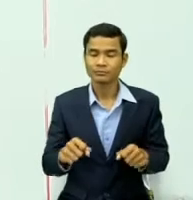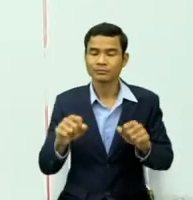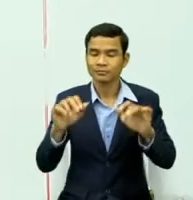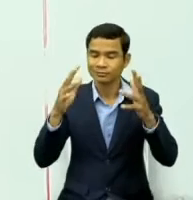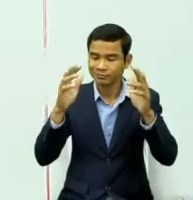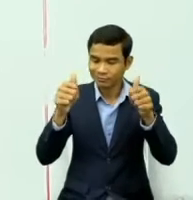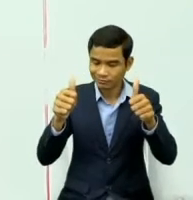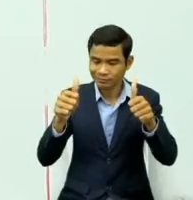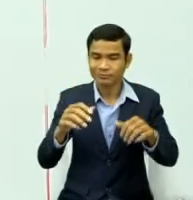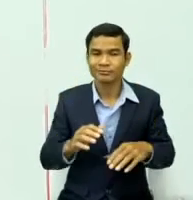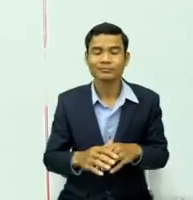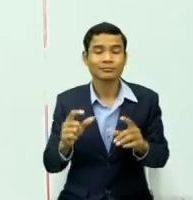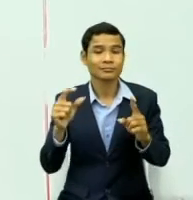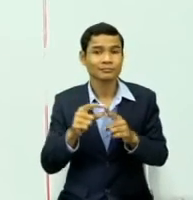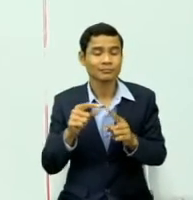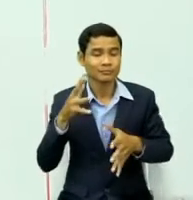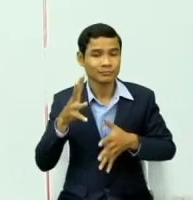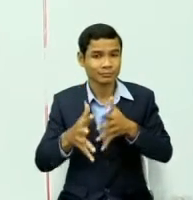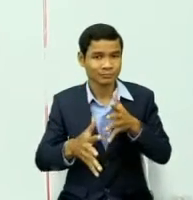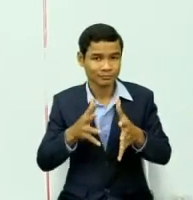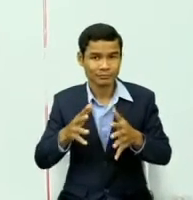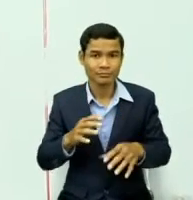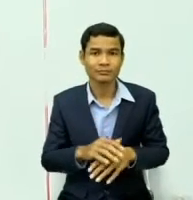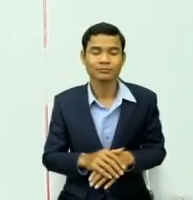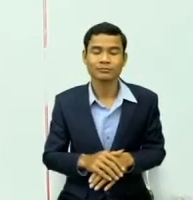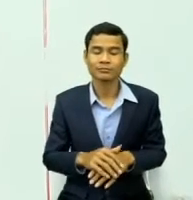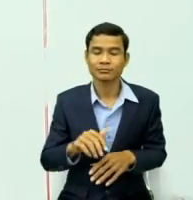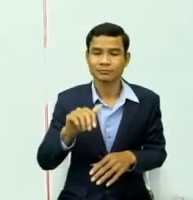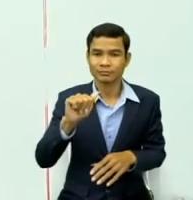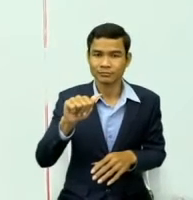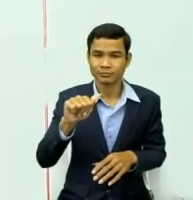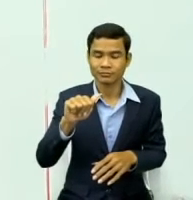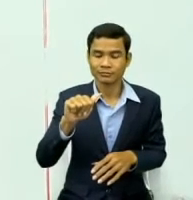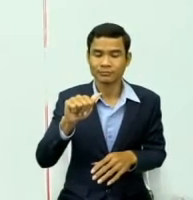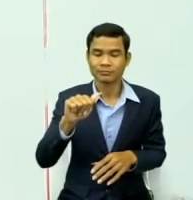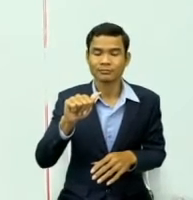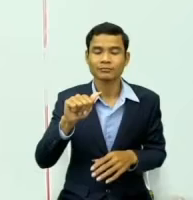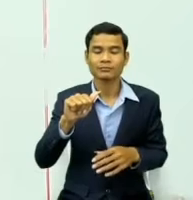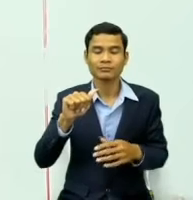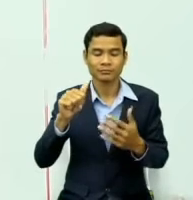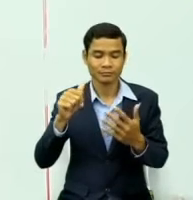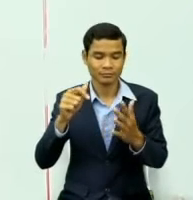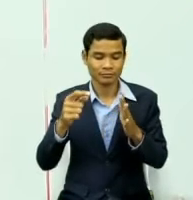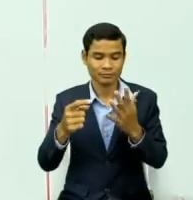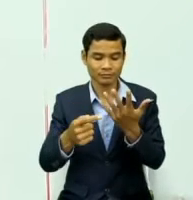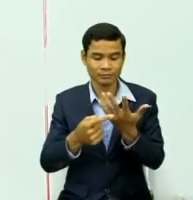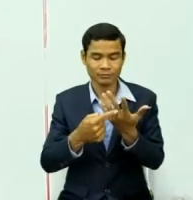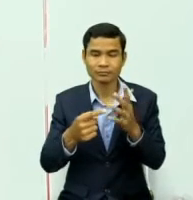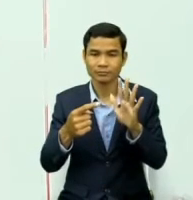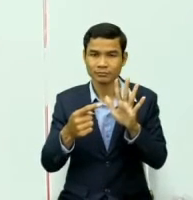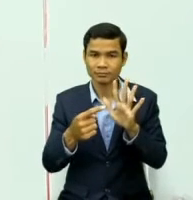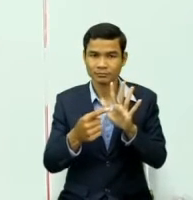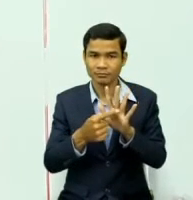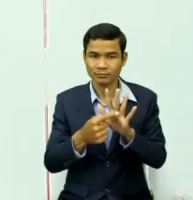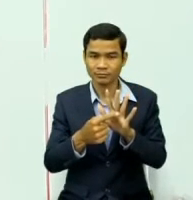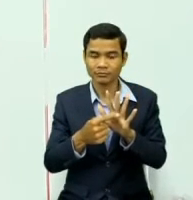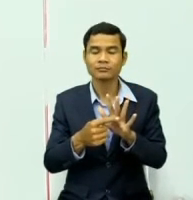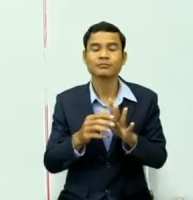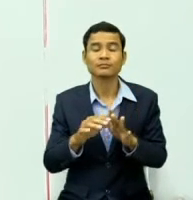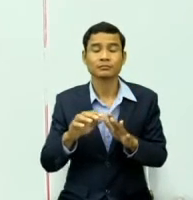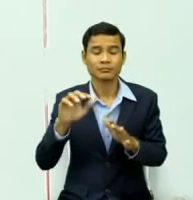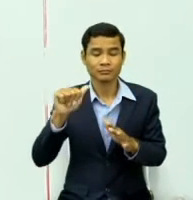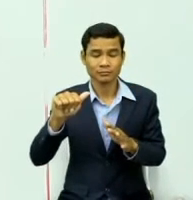Chà, lỡ nè con. Vị nít cái dừng ăn thá. Nhò ăn nhầm. Nhò ở